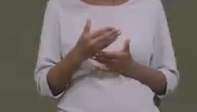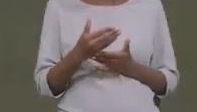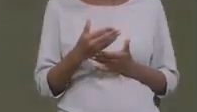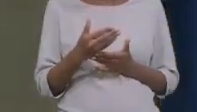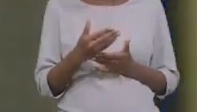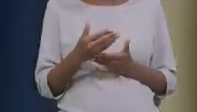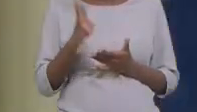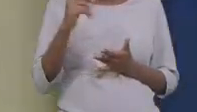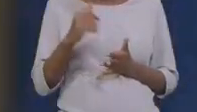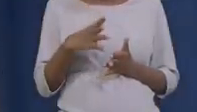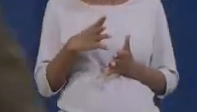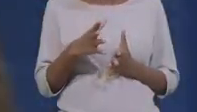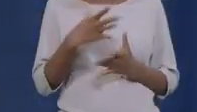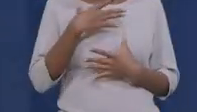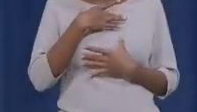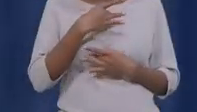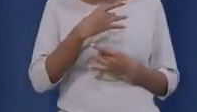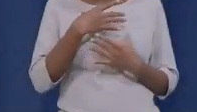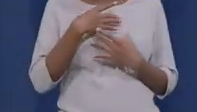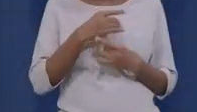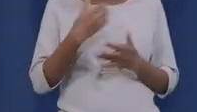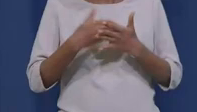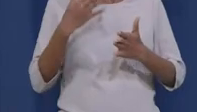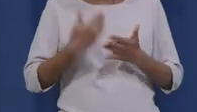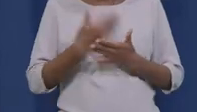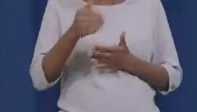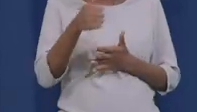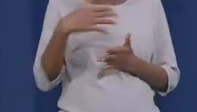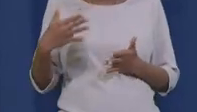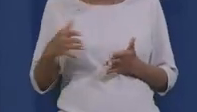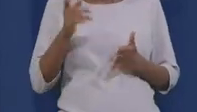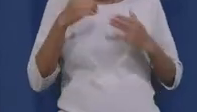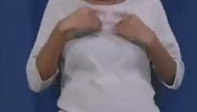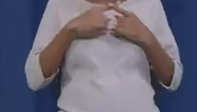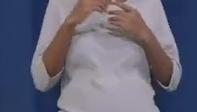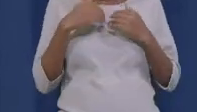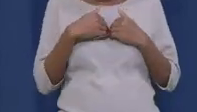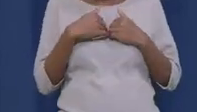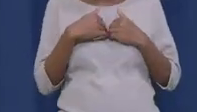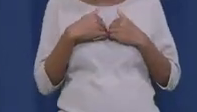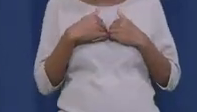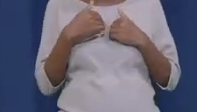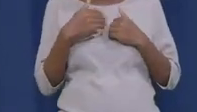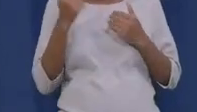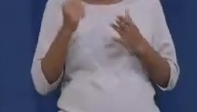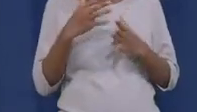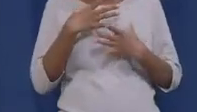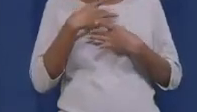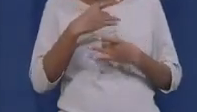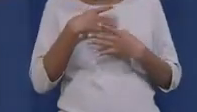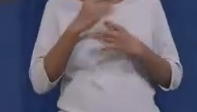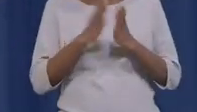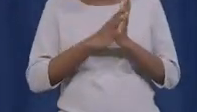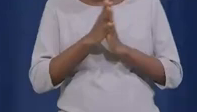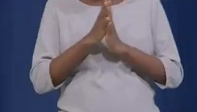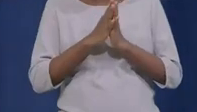vérité en désirant. Avant d'acquérir quoi que ce soit, vous devez avoir un